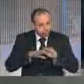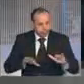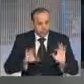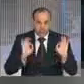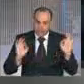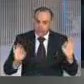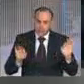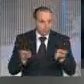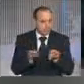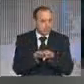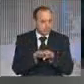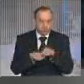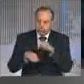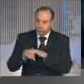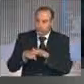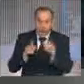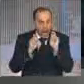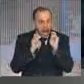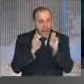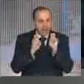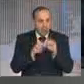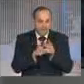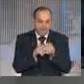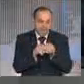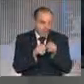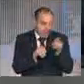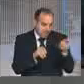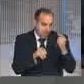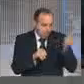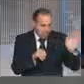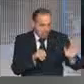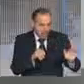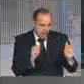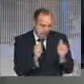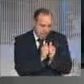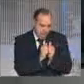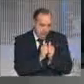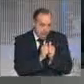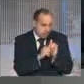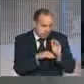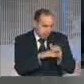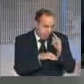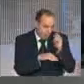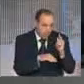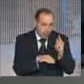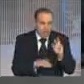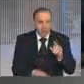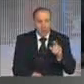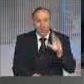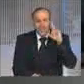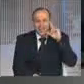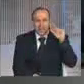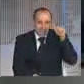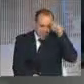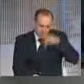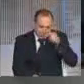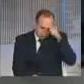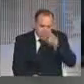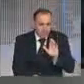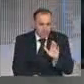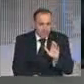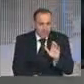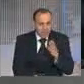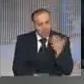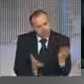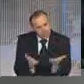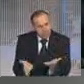وكيف كيف نوه بدور عائله الفقيد اللي وقفوا معان البارح وبالنسبه للاخ الاشقاء الليبيين في تونس فهمني